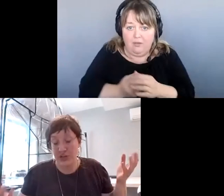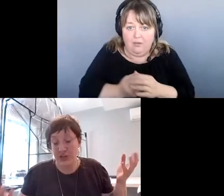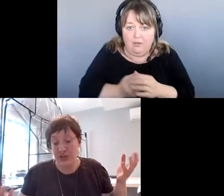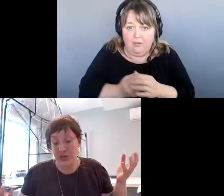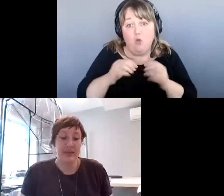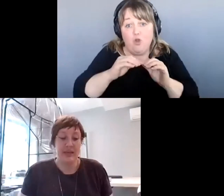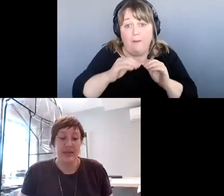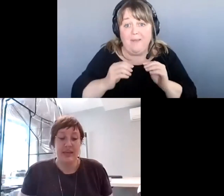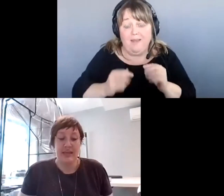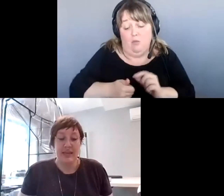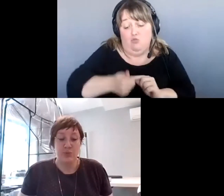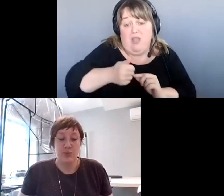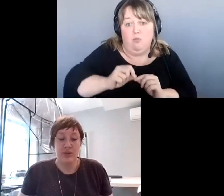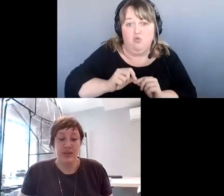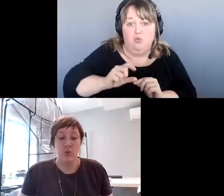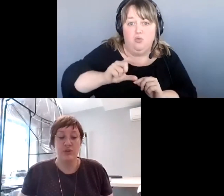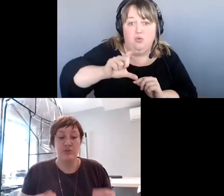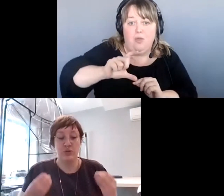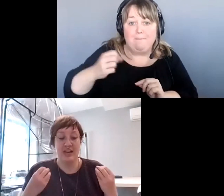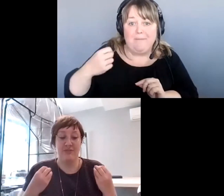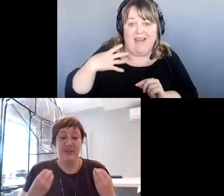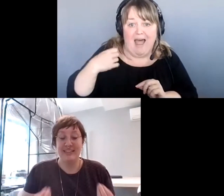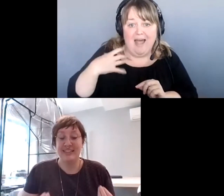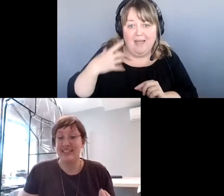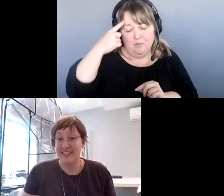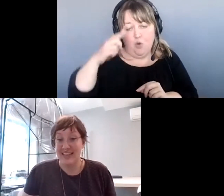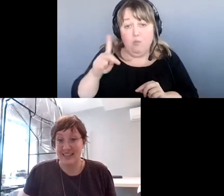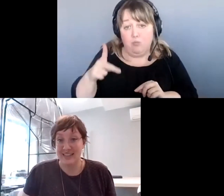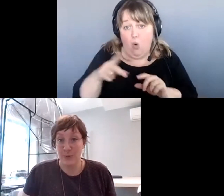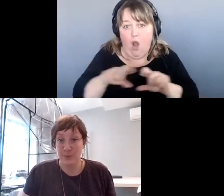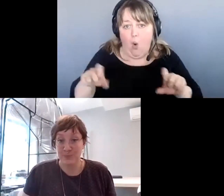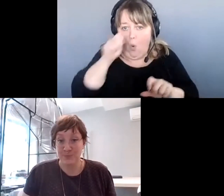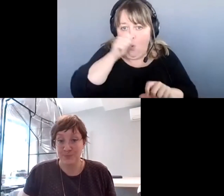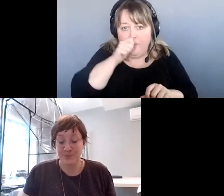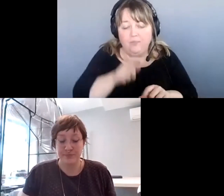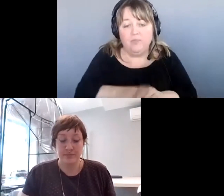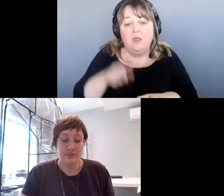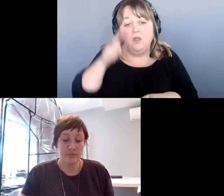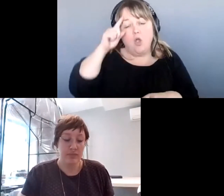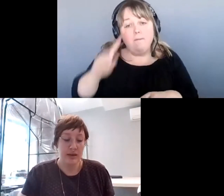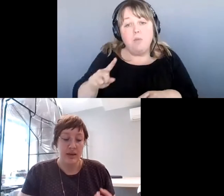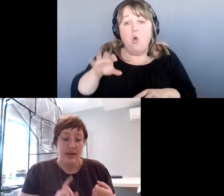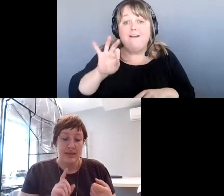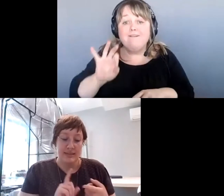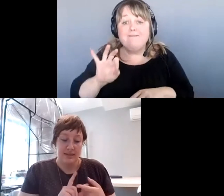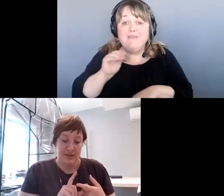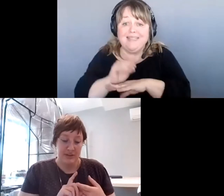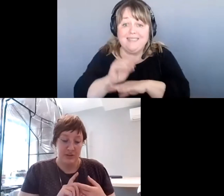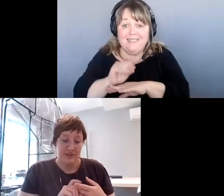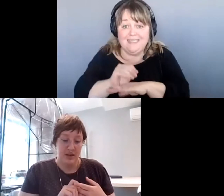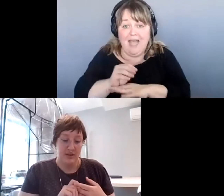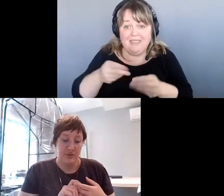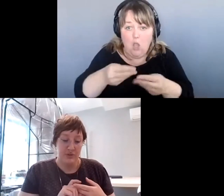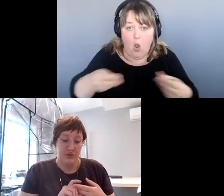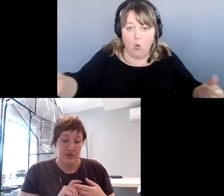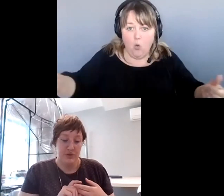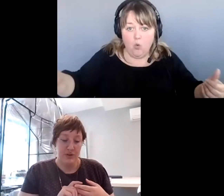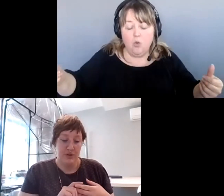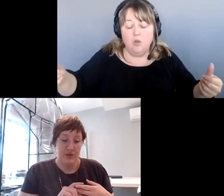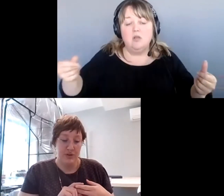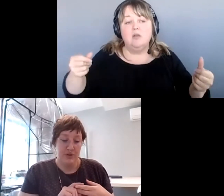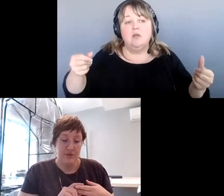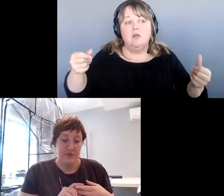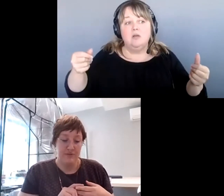qu'on recherche sur le poireau. Et puis, au niveau de la fertilisation, ça va être le temps